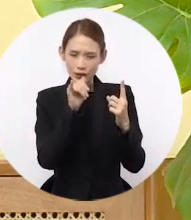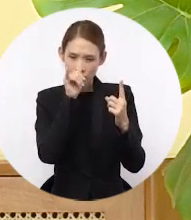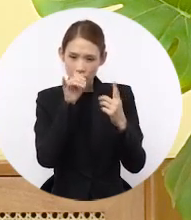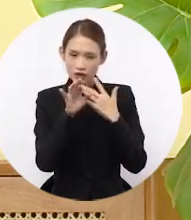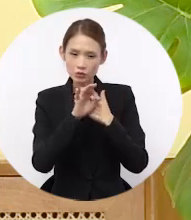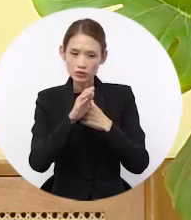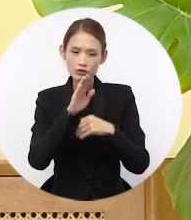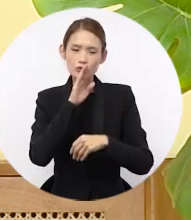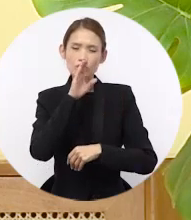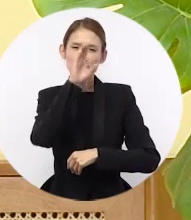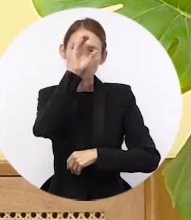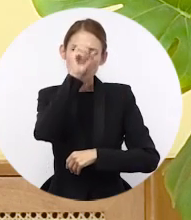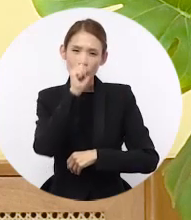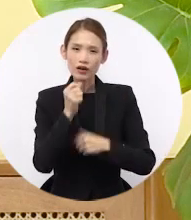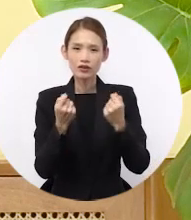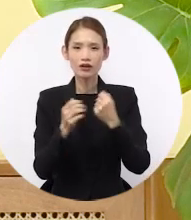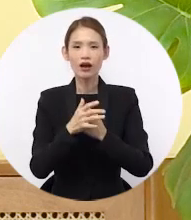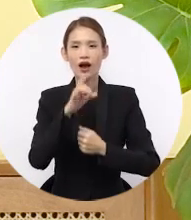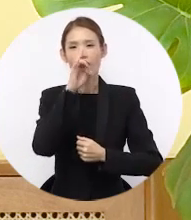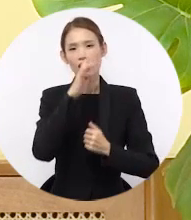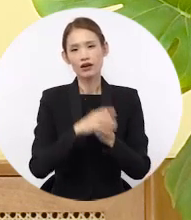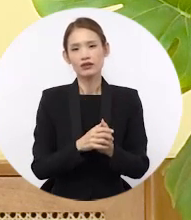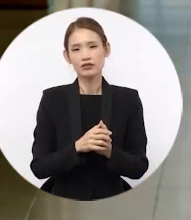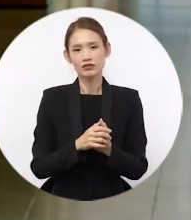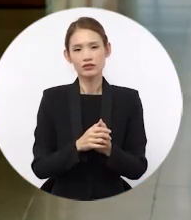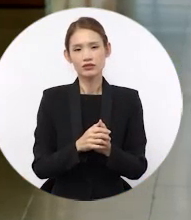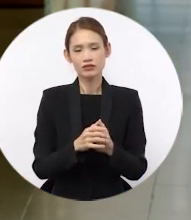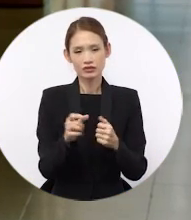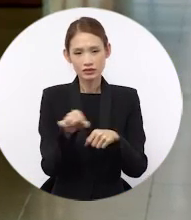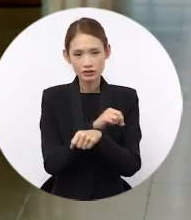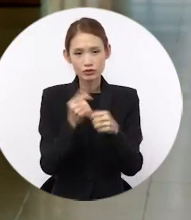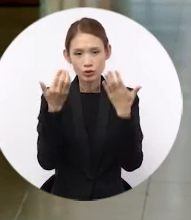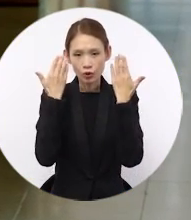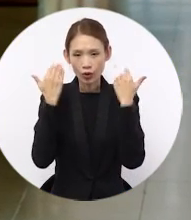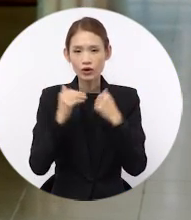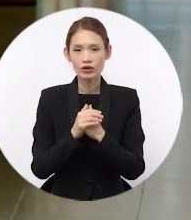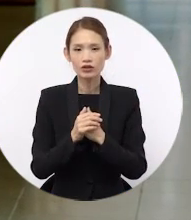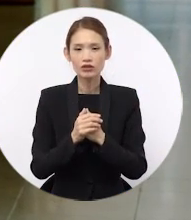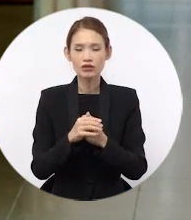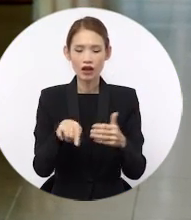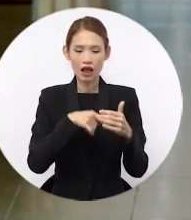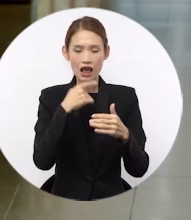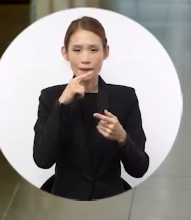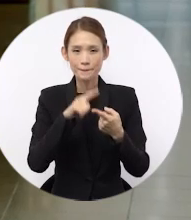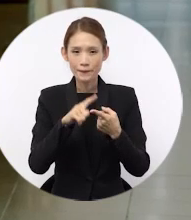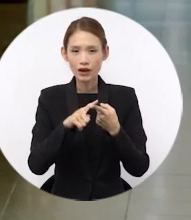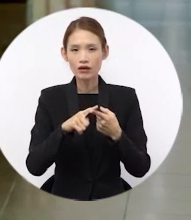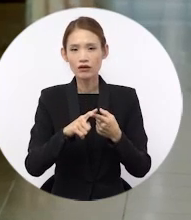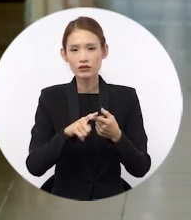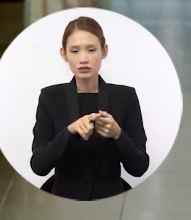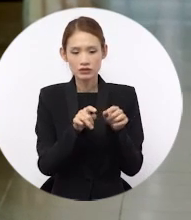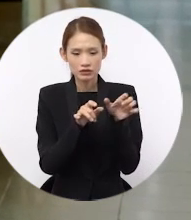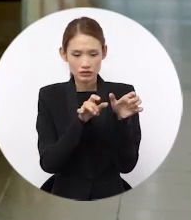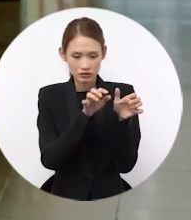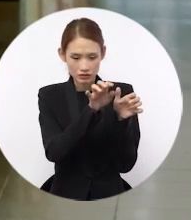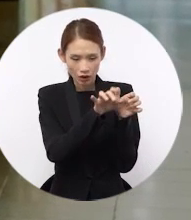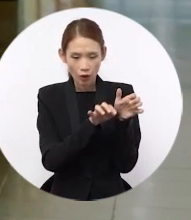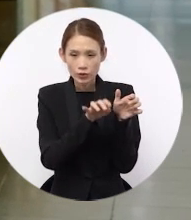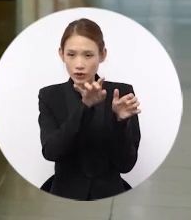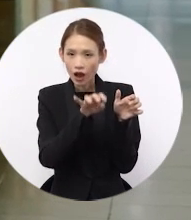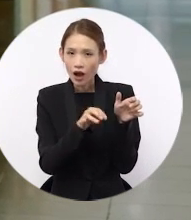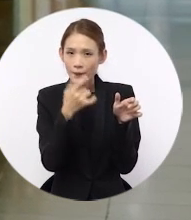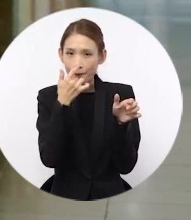명이라도 있었다면 얼마나 좋았을까 싶은데 그게 안 됐어요. 근데 제가 이제 특수학교란 존재를 알게 되고 특수학교에서 점자를 배우게